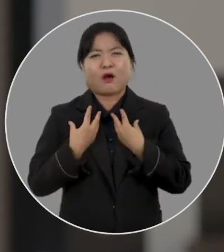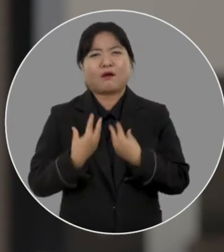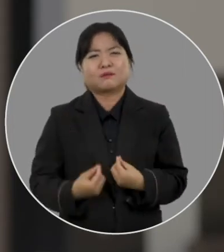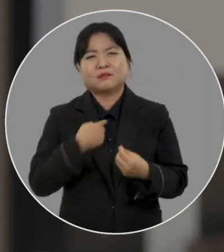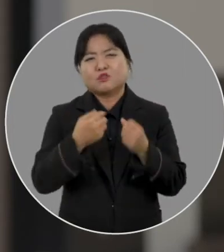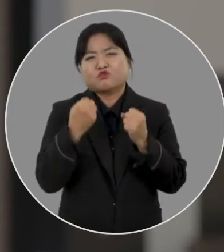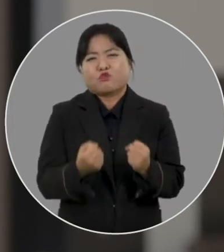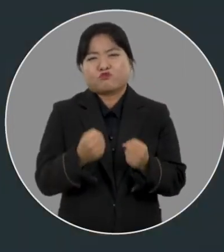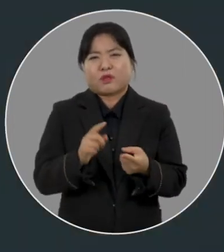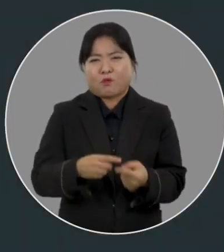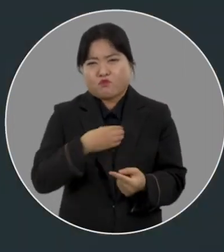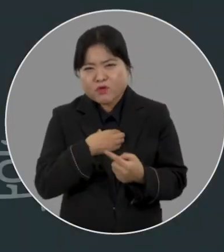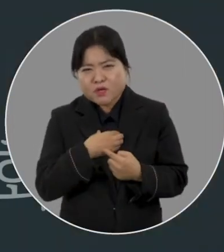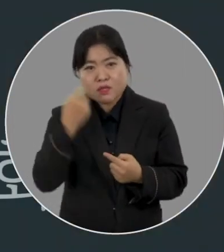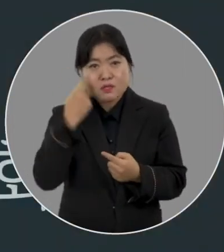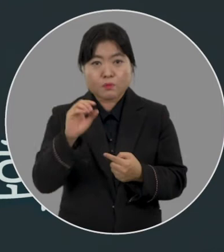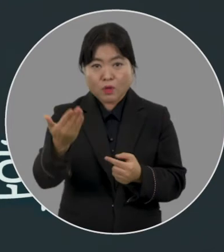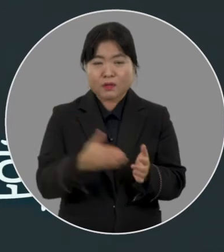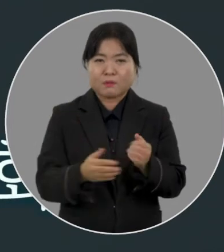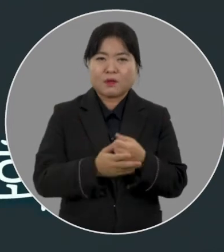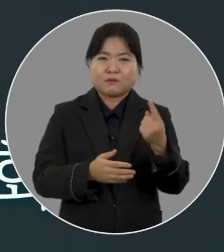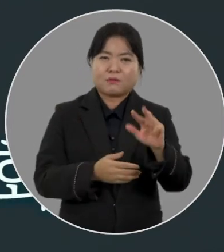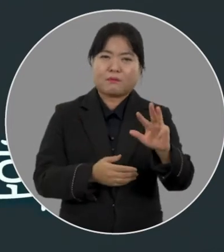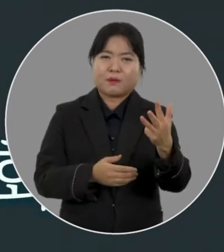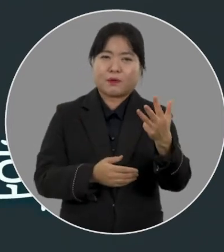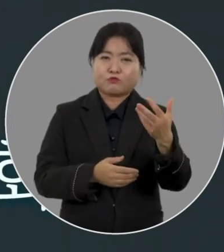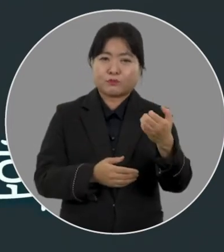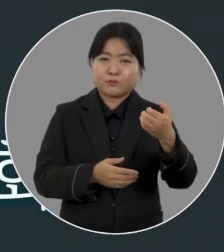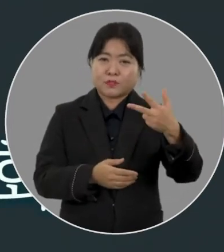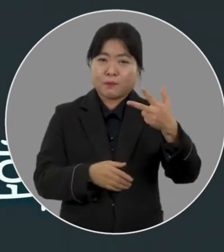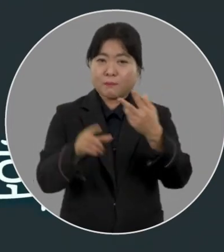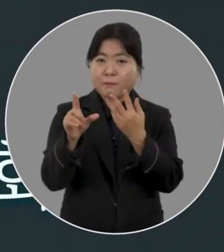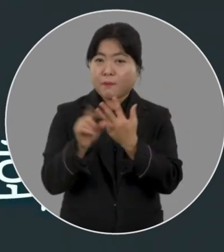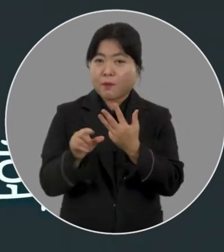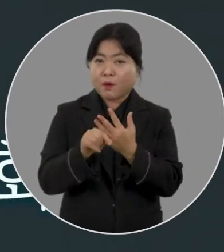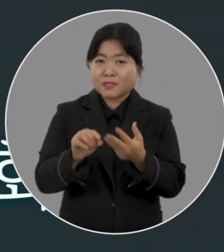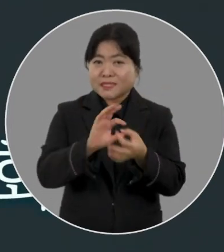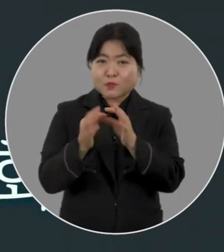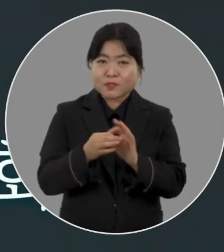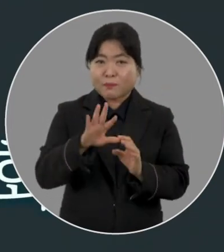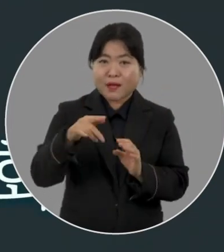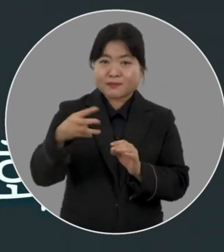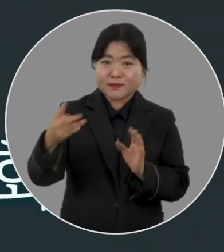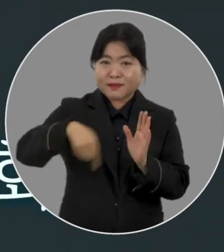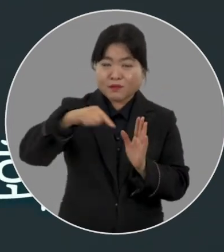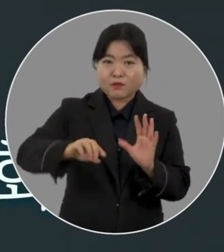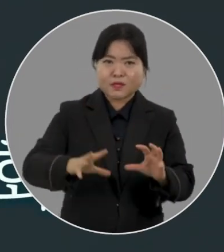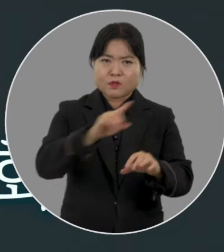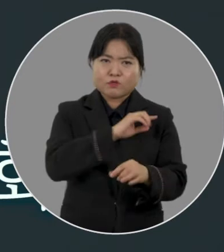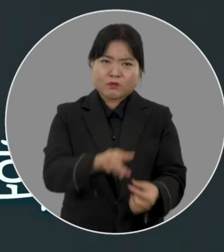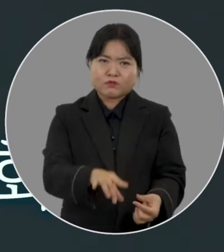위기를 가져다 주었습니다. 그래서 1897년 8월 스위스 바젤에서 세계 최초의